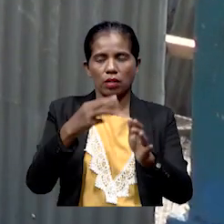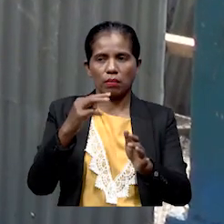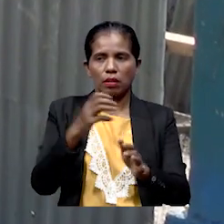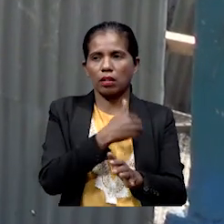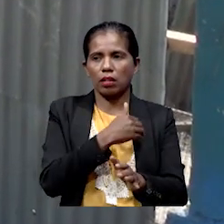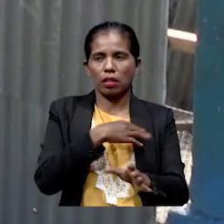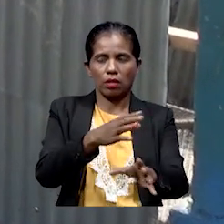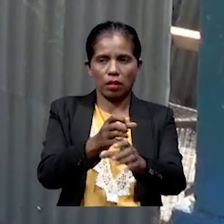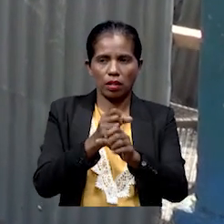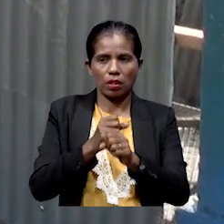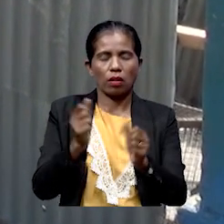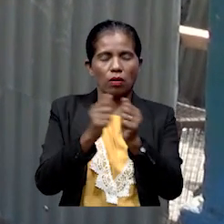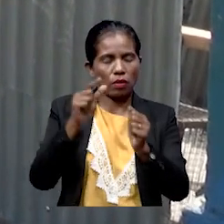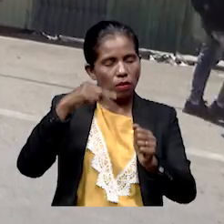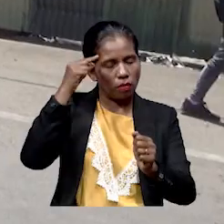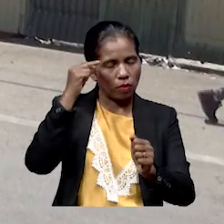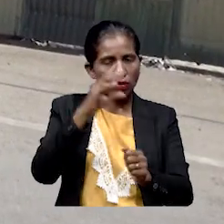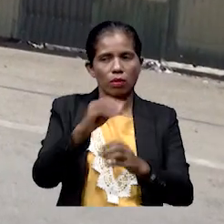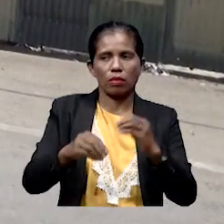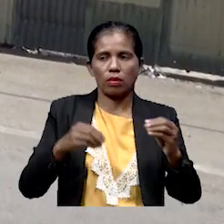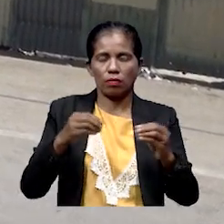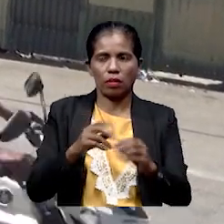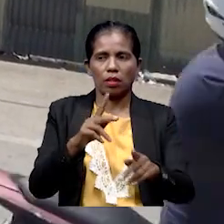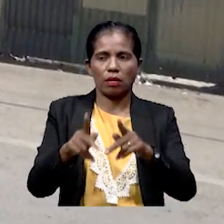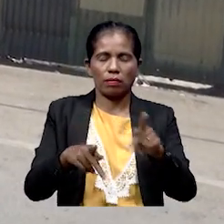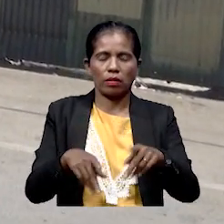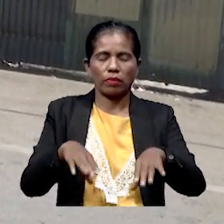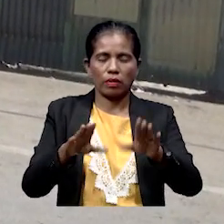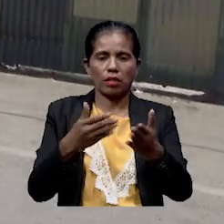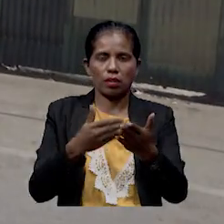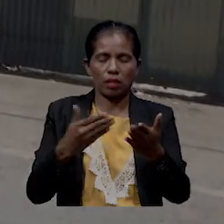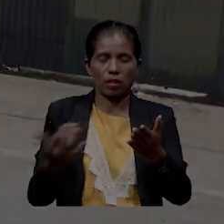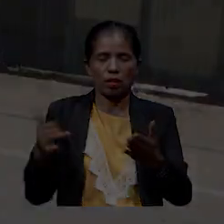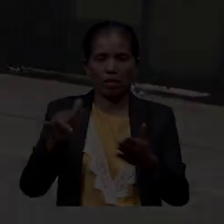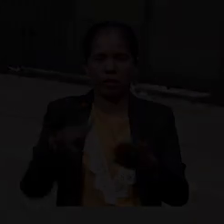dauketan konfirma saung ho governo, kon ba perkupa saung vendedor sirnia ne, Abraham Amaral, jemen.